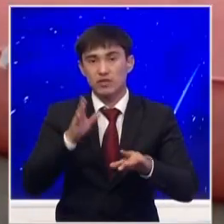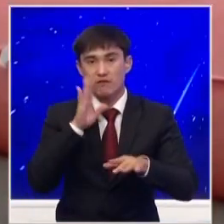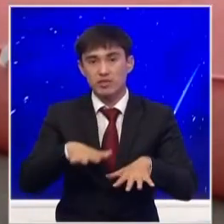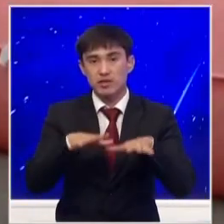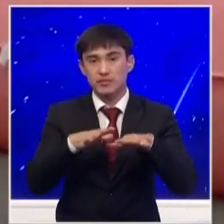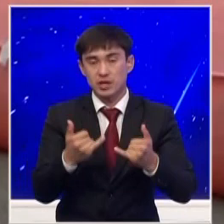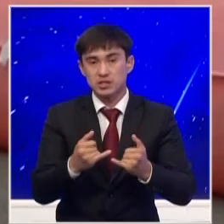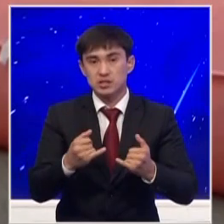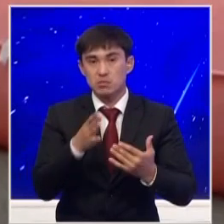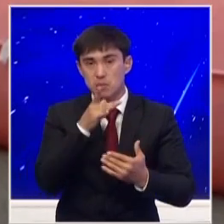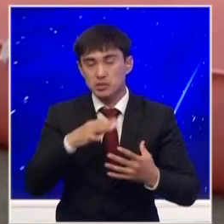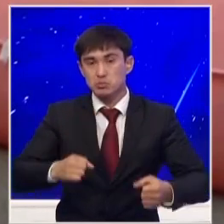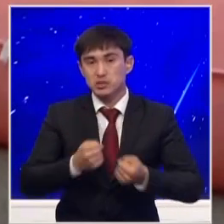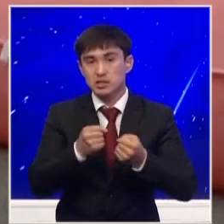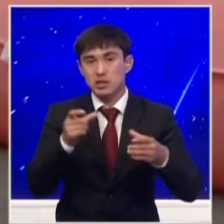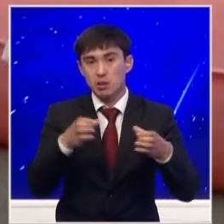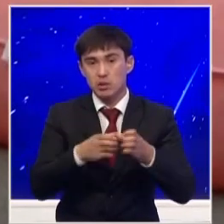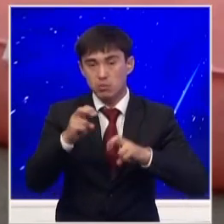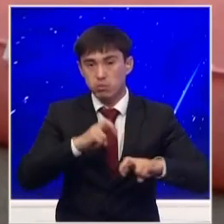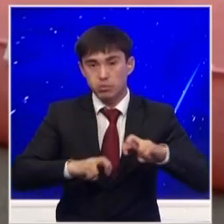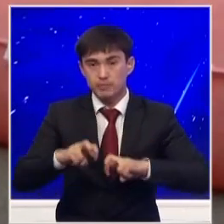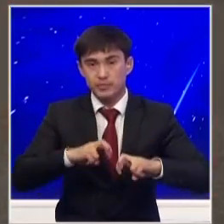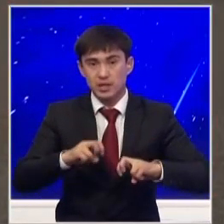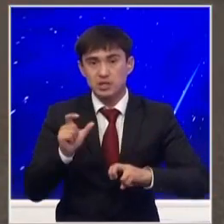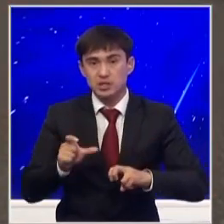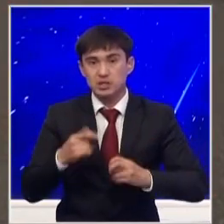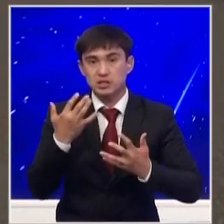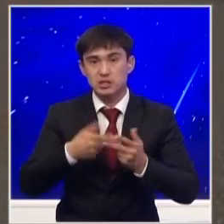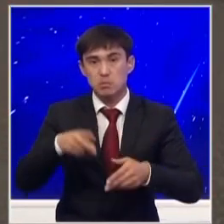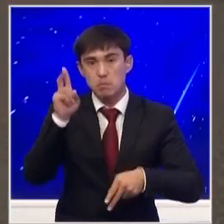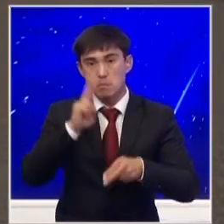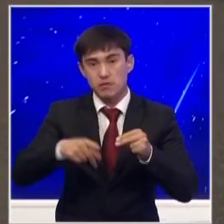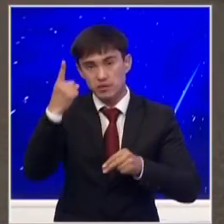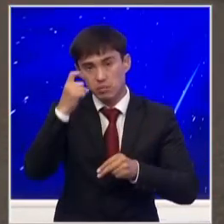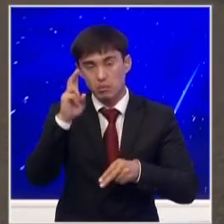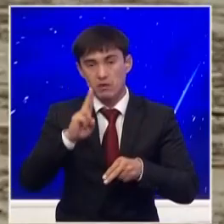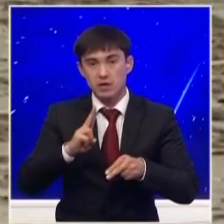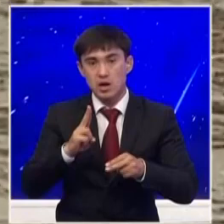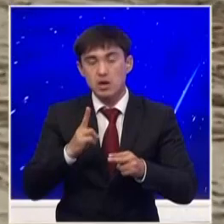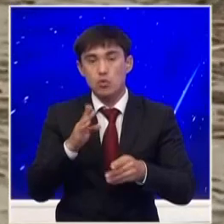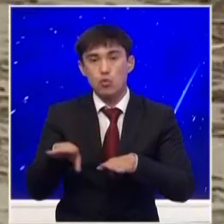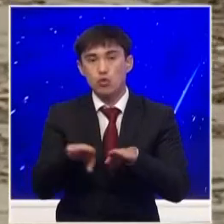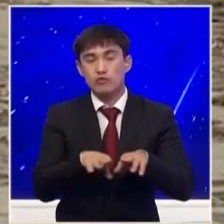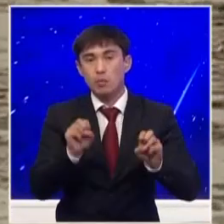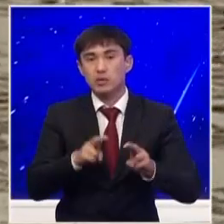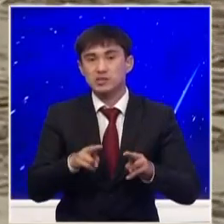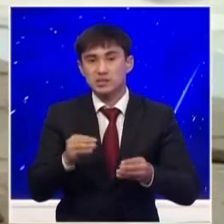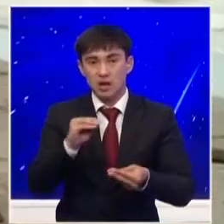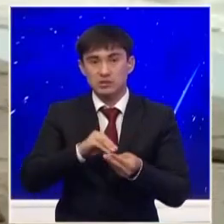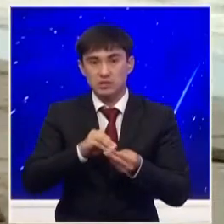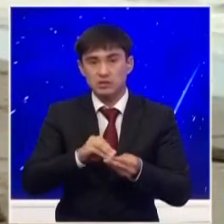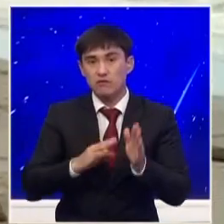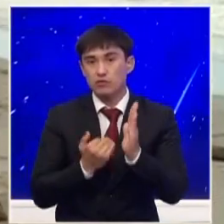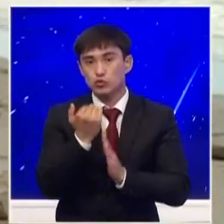момент спасательные команды продолжают поиск выживших. Некоторые до сих пор числятся без вести пропавшими. Уровень опасности по-прежнему остается